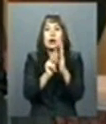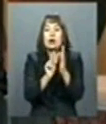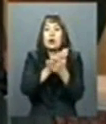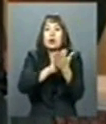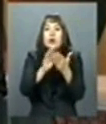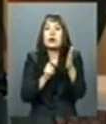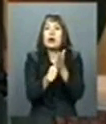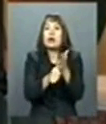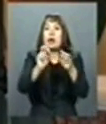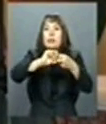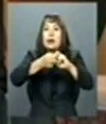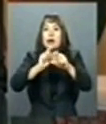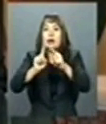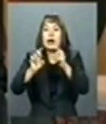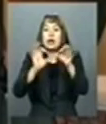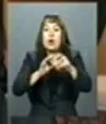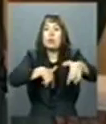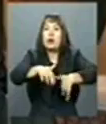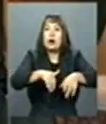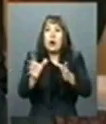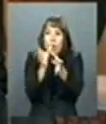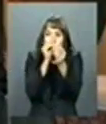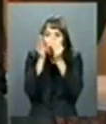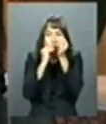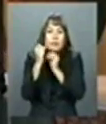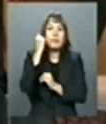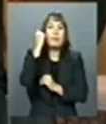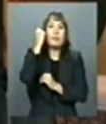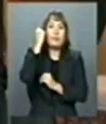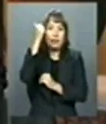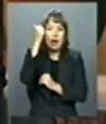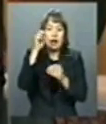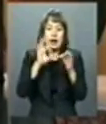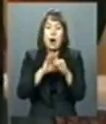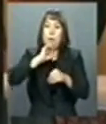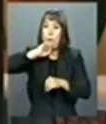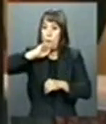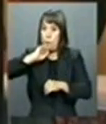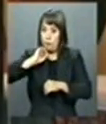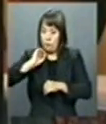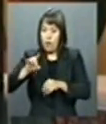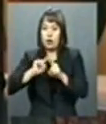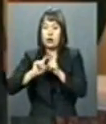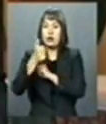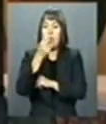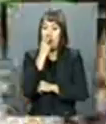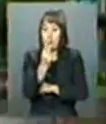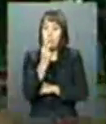รู้เท่าทันสื่อเหล่านี้และมีโอกาสร้องเรียนได้อย่างจริงจังมากขึ้นติดตามรายงานจากคุณพัทรพรตันงาม